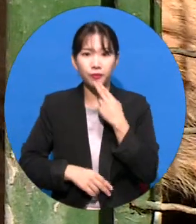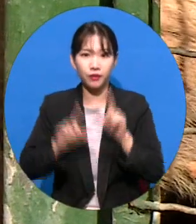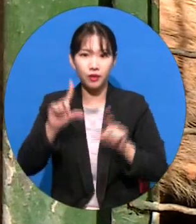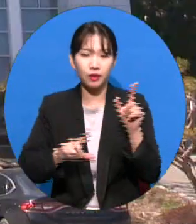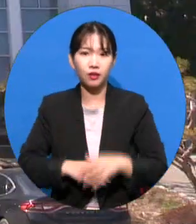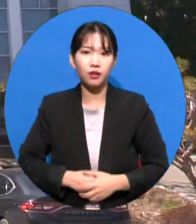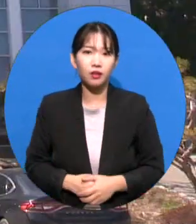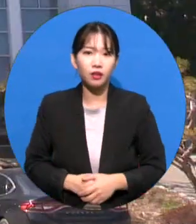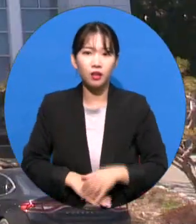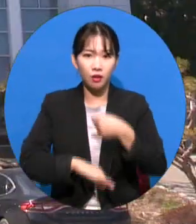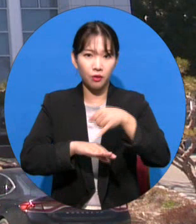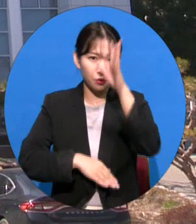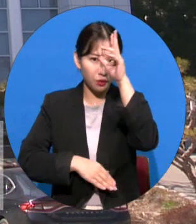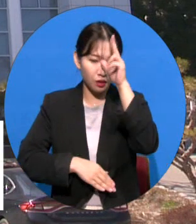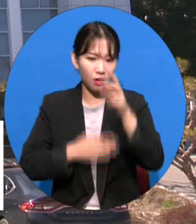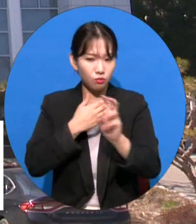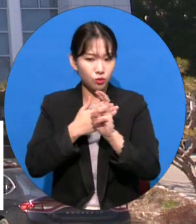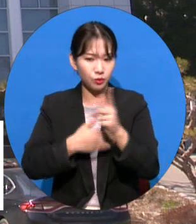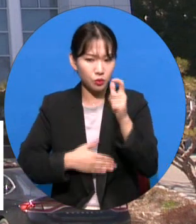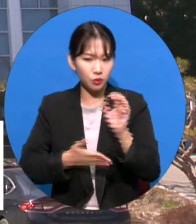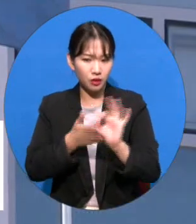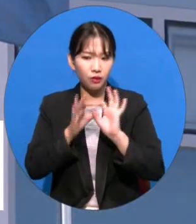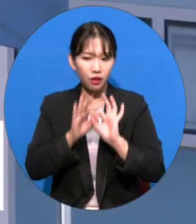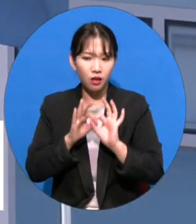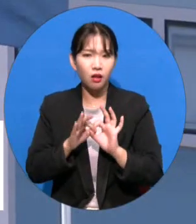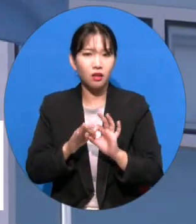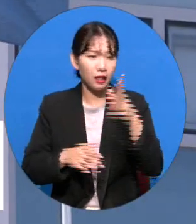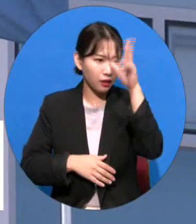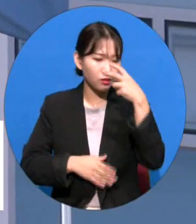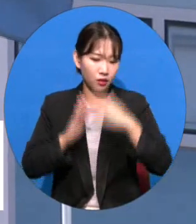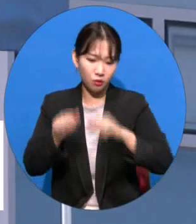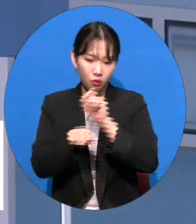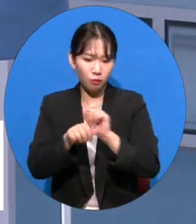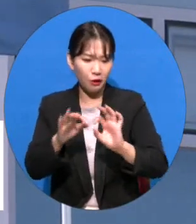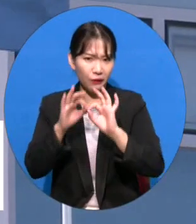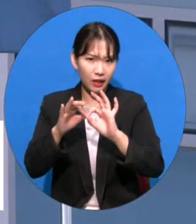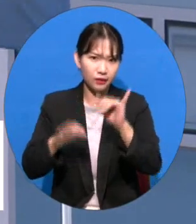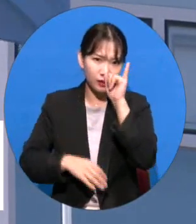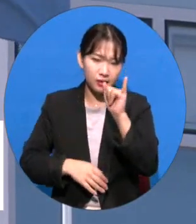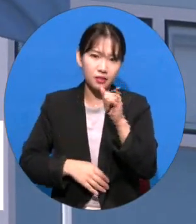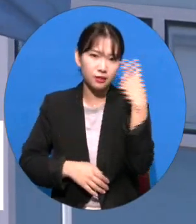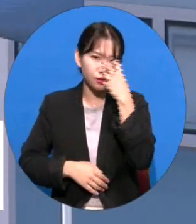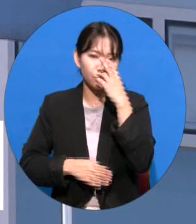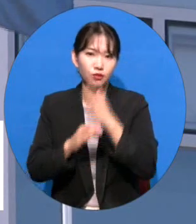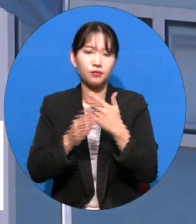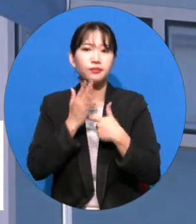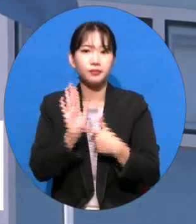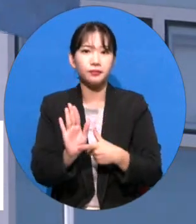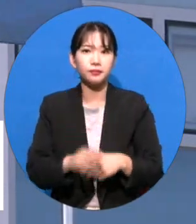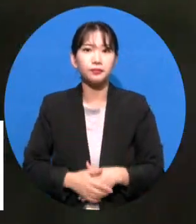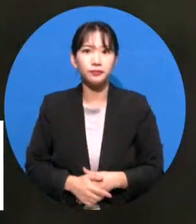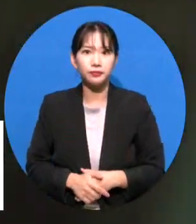상태입니다. 완도 경찰은 불법 총기 사용과 관련해 경찰과 공무원이 관련됐는지 여부를 수사하고 있다고